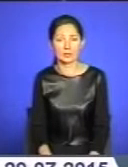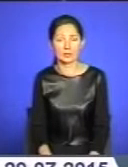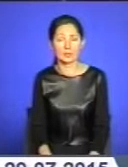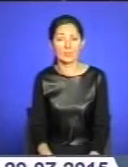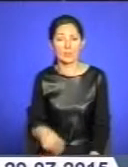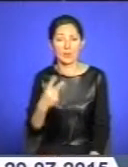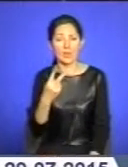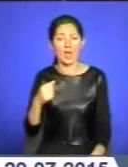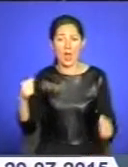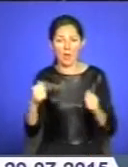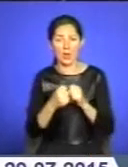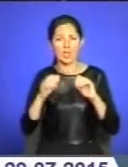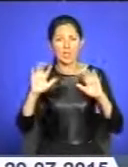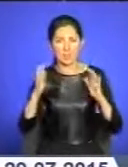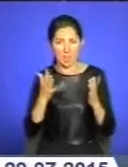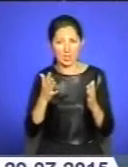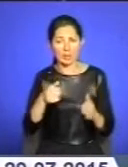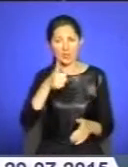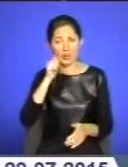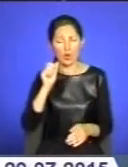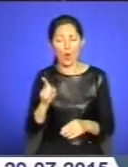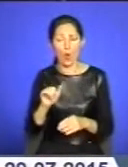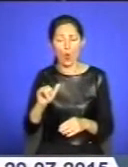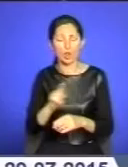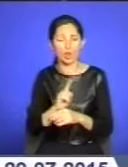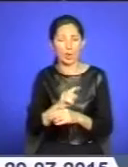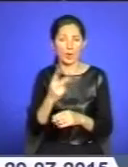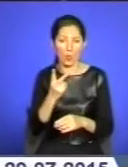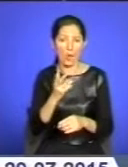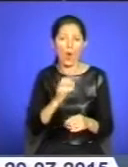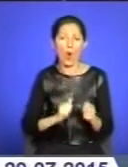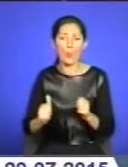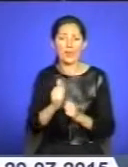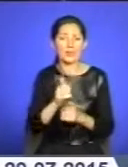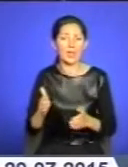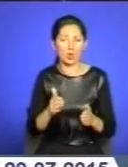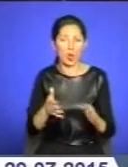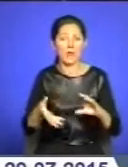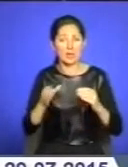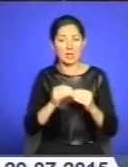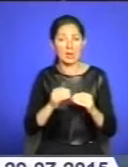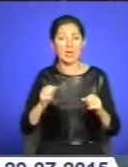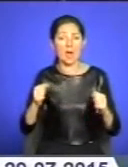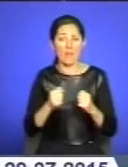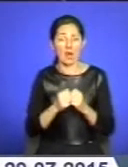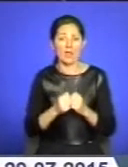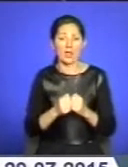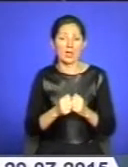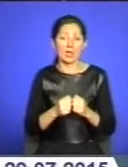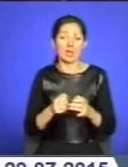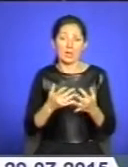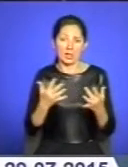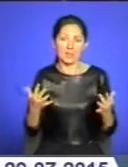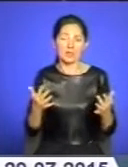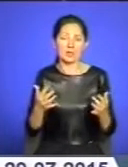Дві дорожньо-транспортних пригоди трапилися вчора у Тернополі, обидві на об'їзній дорозі. В результаті автопригод тілесні ушкодження різного